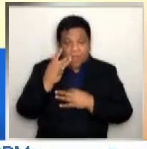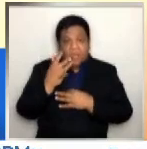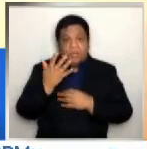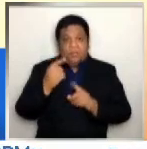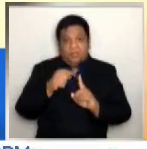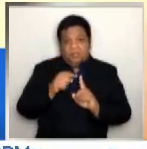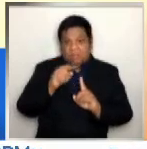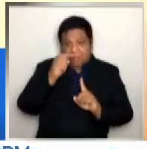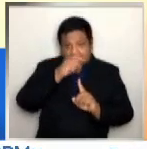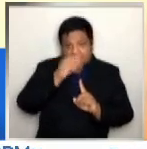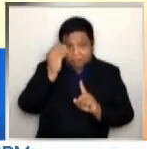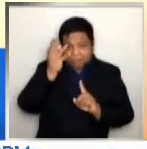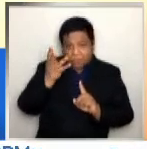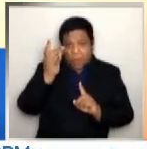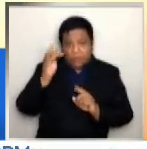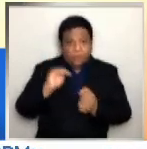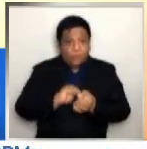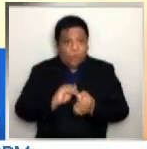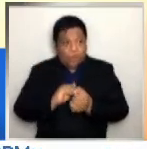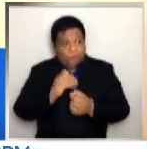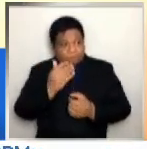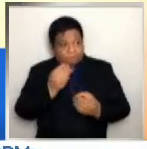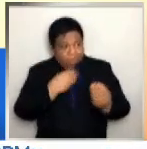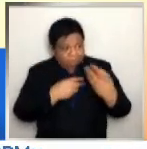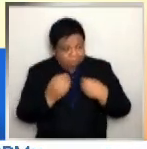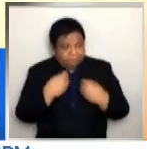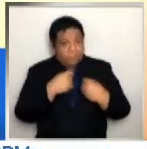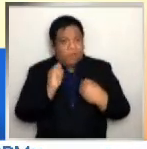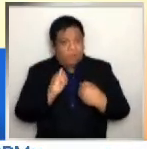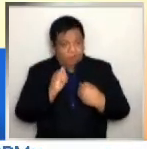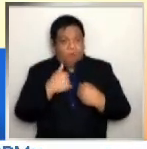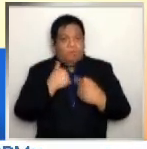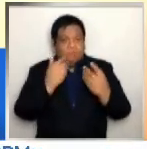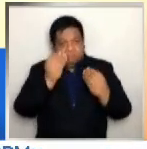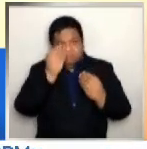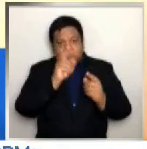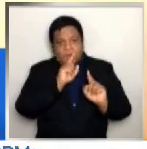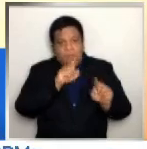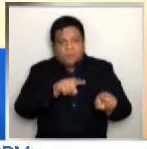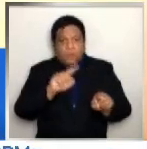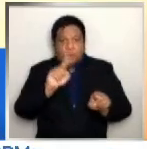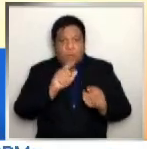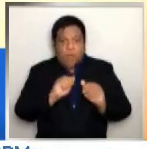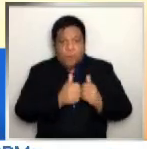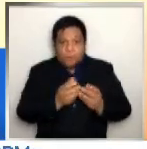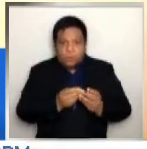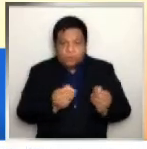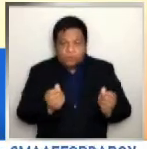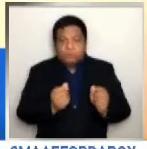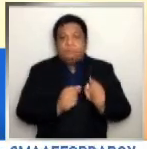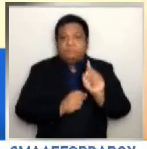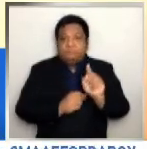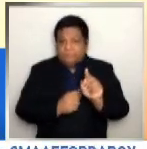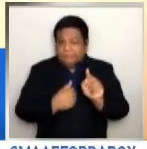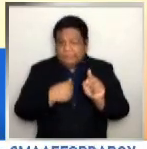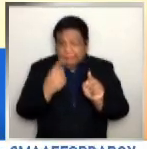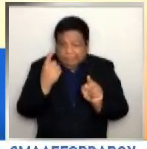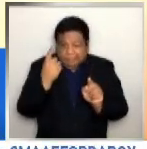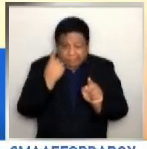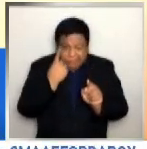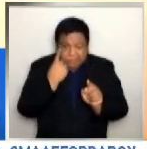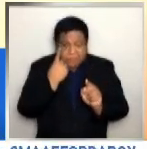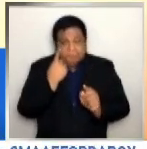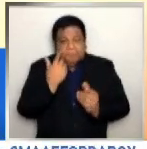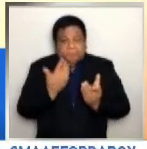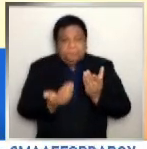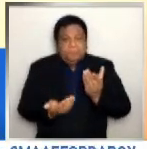ang basihan ng conclusion ay kung anong information ang binibigay niya. Pero sa palagay ko naman, merong sitwasyon